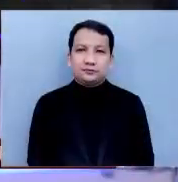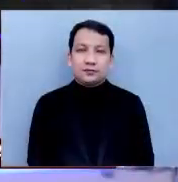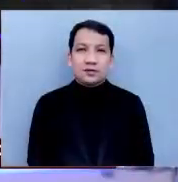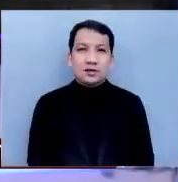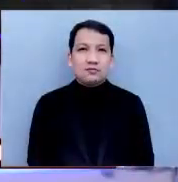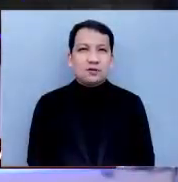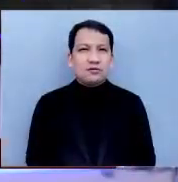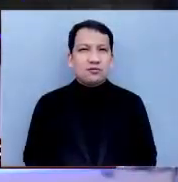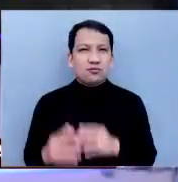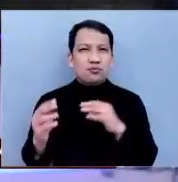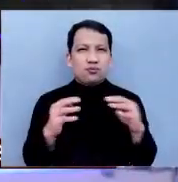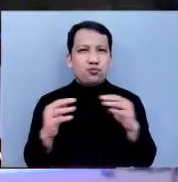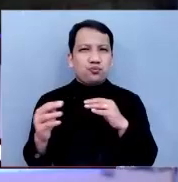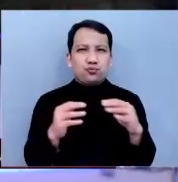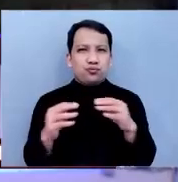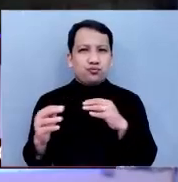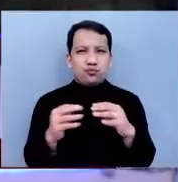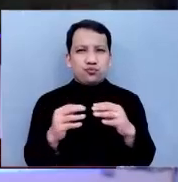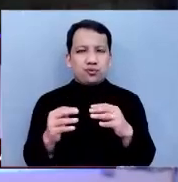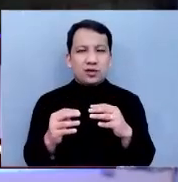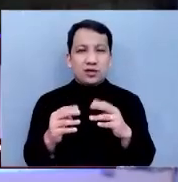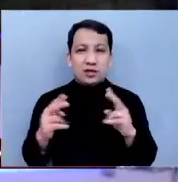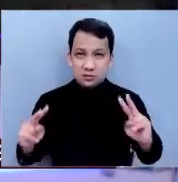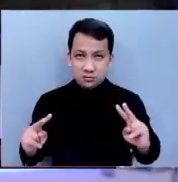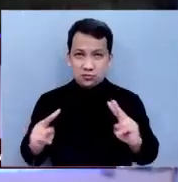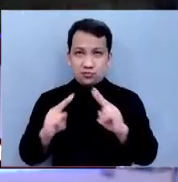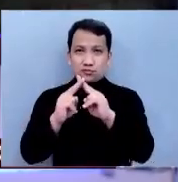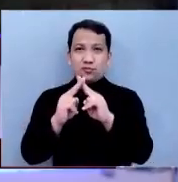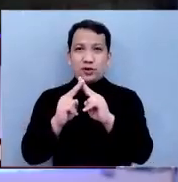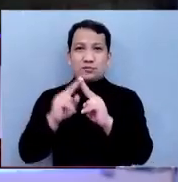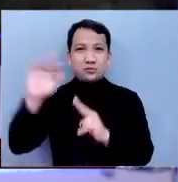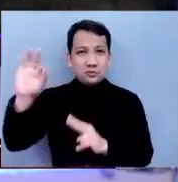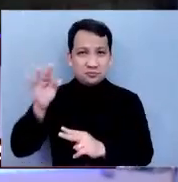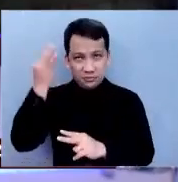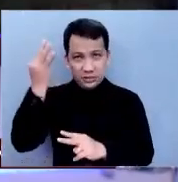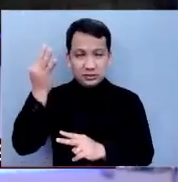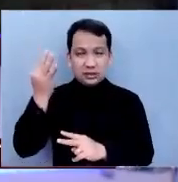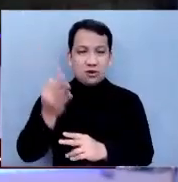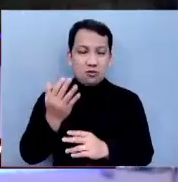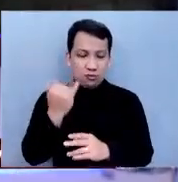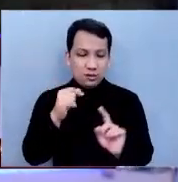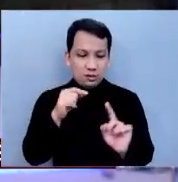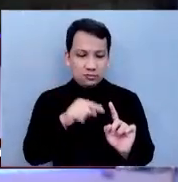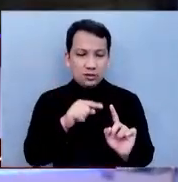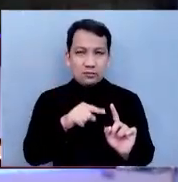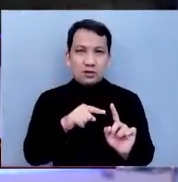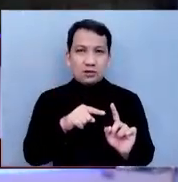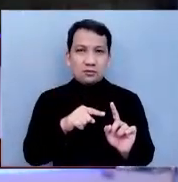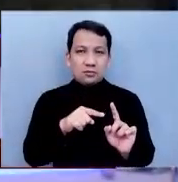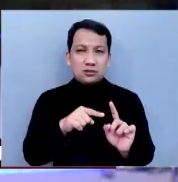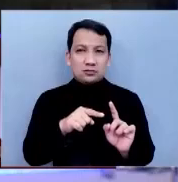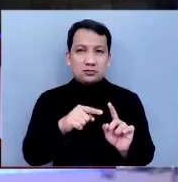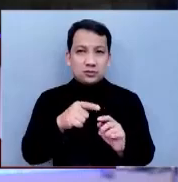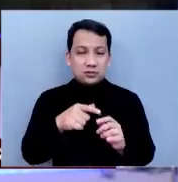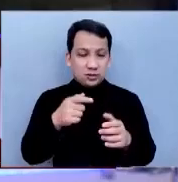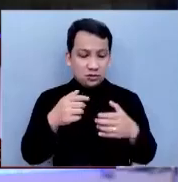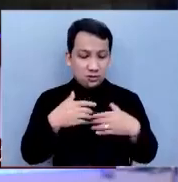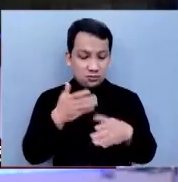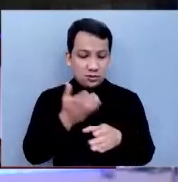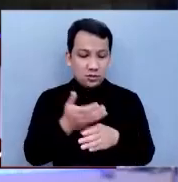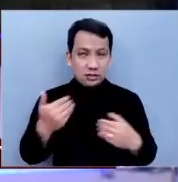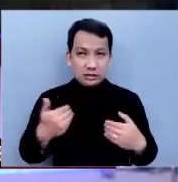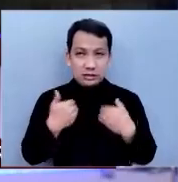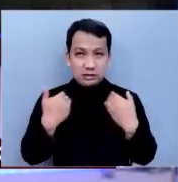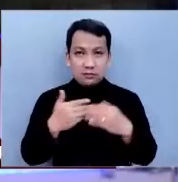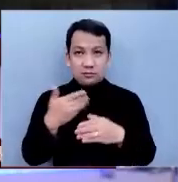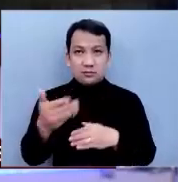Sumiklab ang kaliwat ka ng riot sa France. Nag-ugat ang gulo matapos mabaril at mapatay ng pulis ang isang binatilyo. Nasa